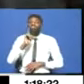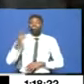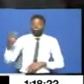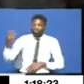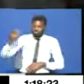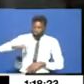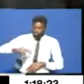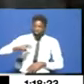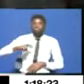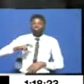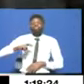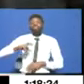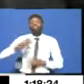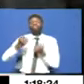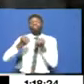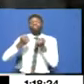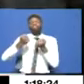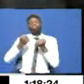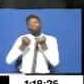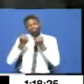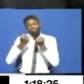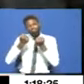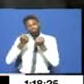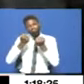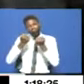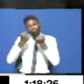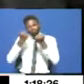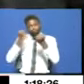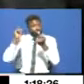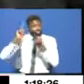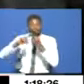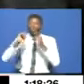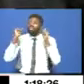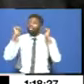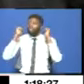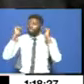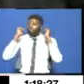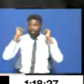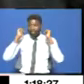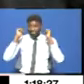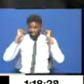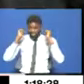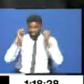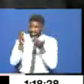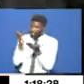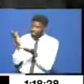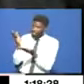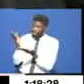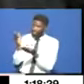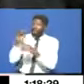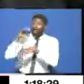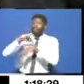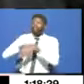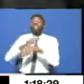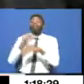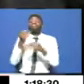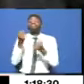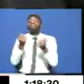kamsindikisha paka Nyamira. Kule Nyamira walienda wakapata gari ambayo ni gari kubwa ya mizigo